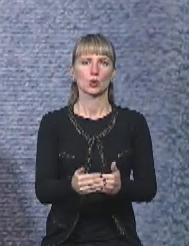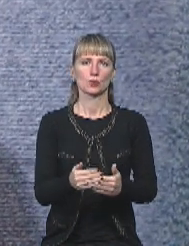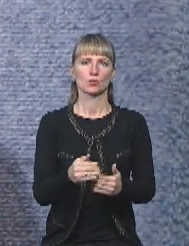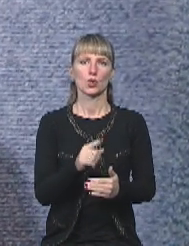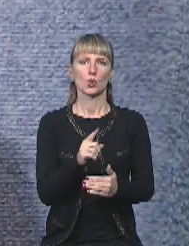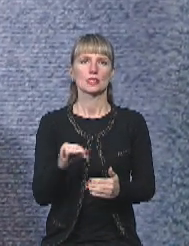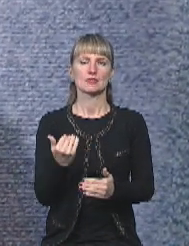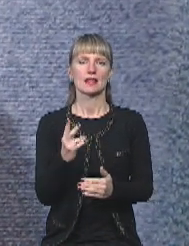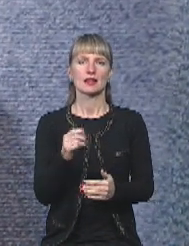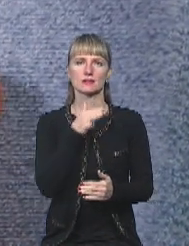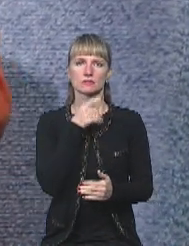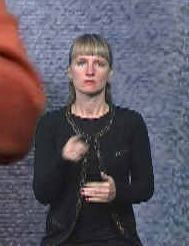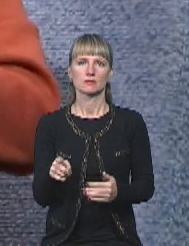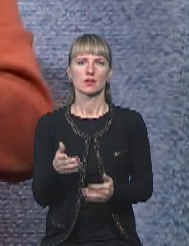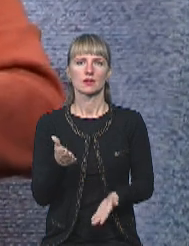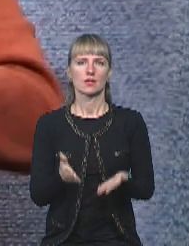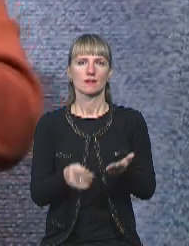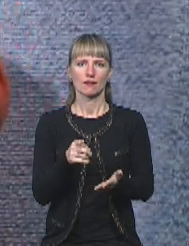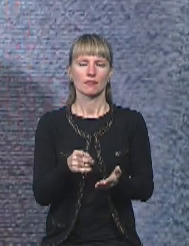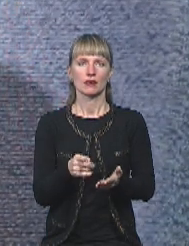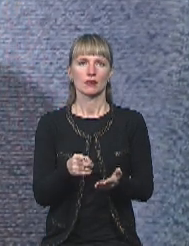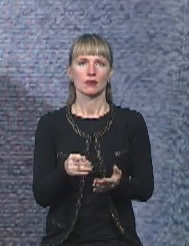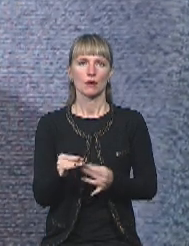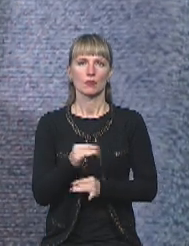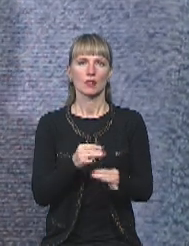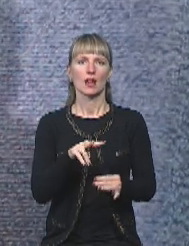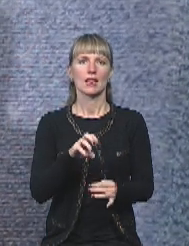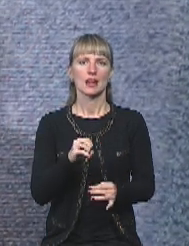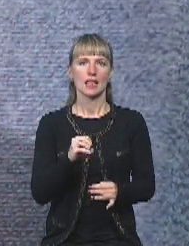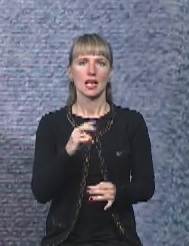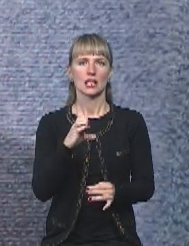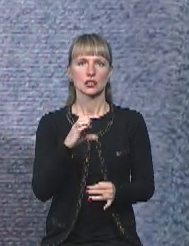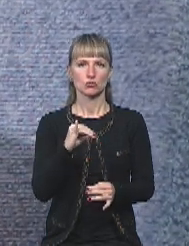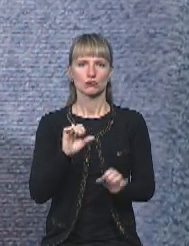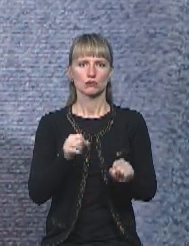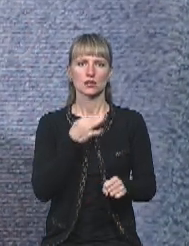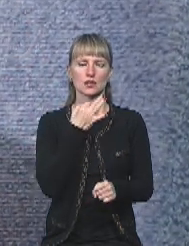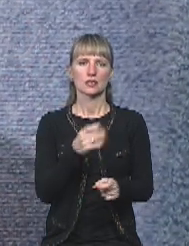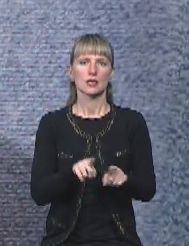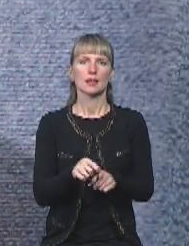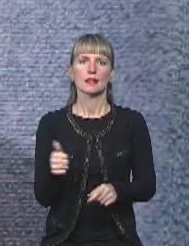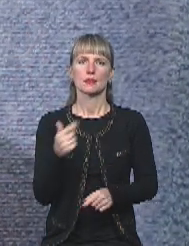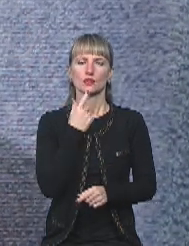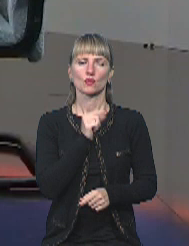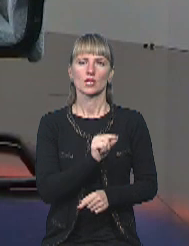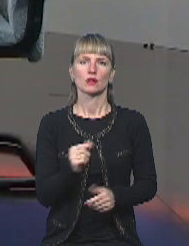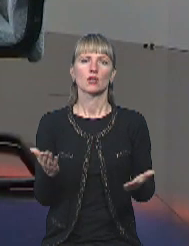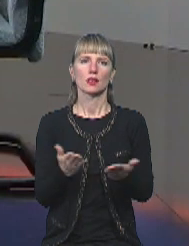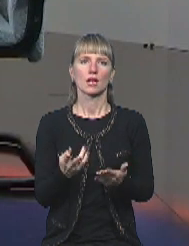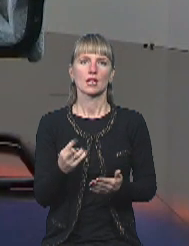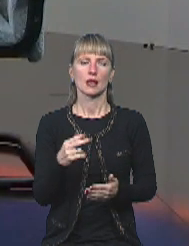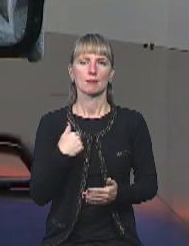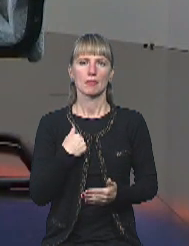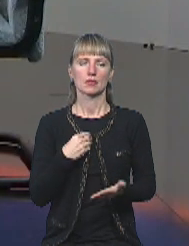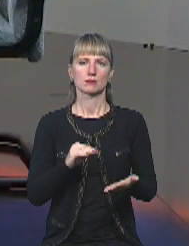цей сьогоднішній момент. Ймовірно, вони змінювалися. Лесю, зможеш визначити таку? Не першою червоною лінією, яка для мене